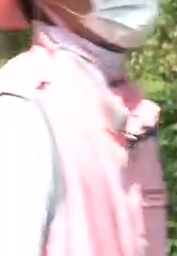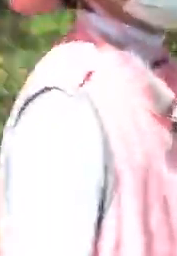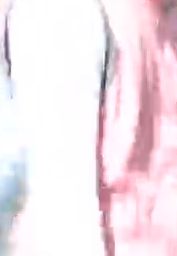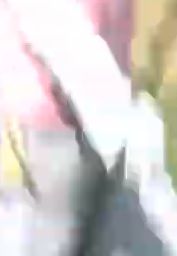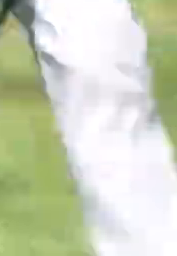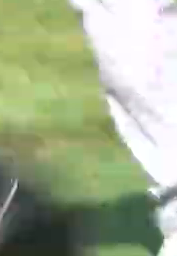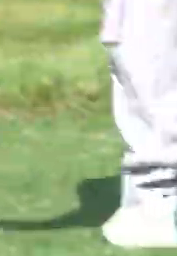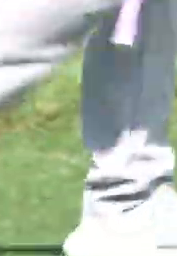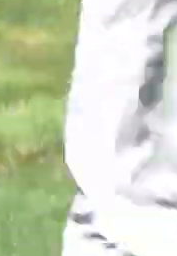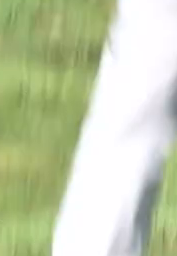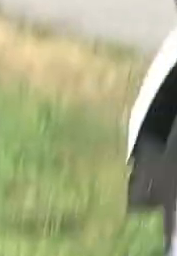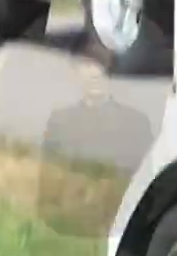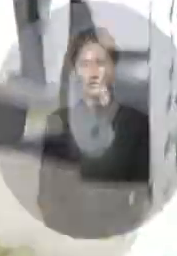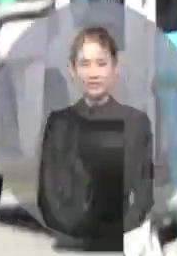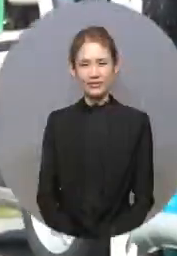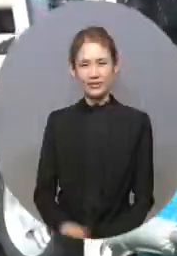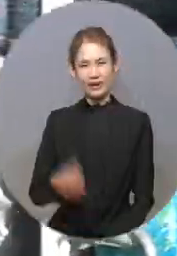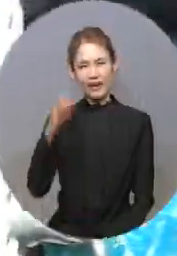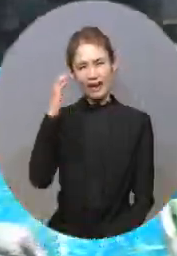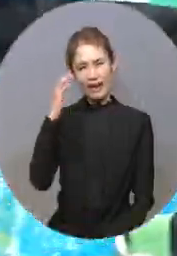아, 오빠.